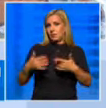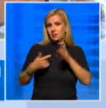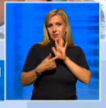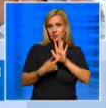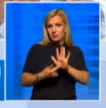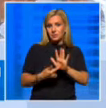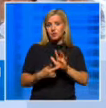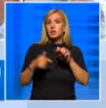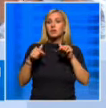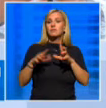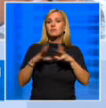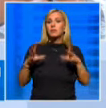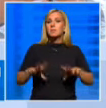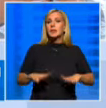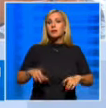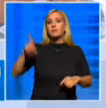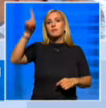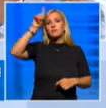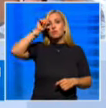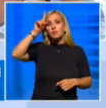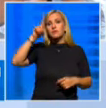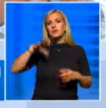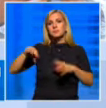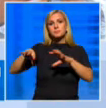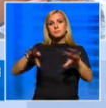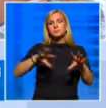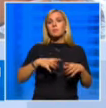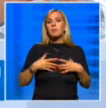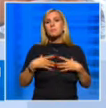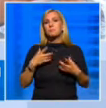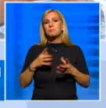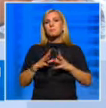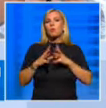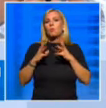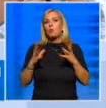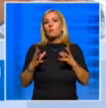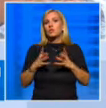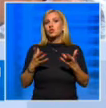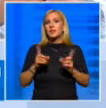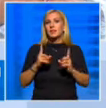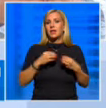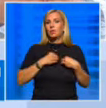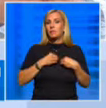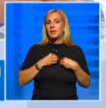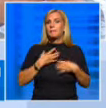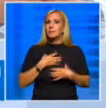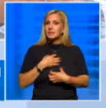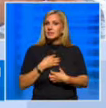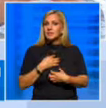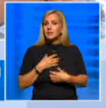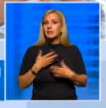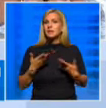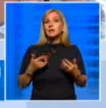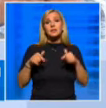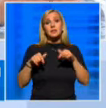резултати. Големите градове, столицата, като че ли има малко по-голямо недоверие, малко повече притеснения. Дали тези